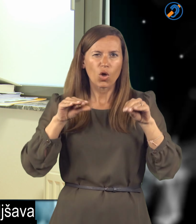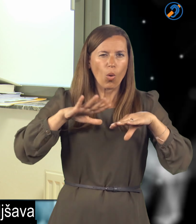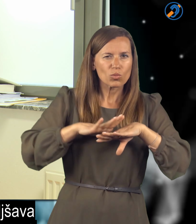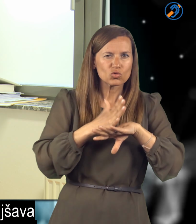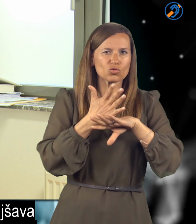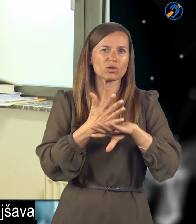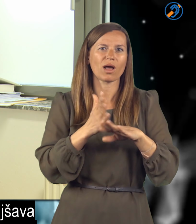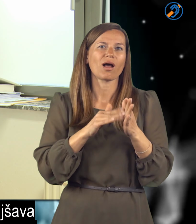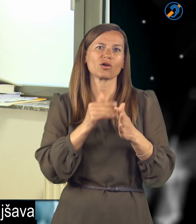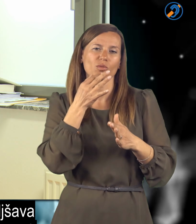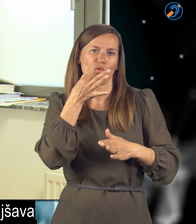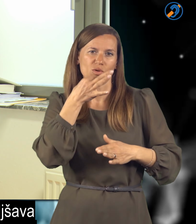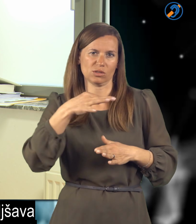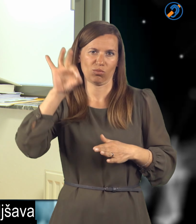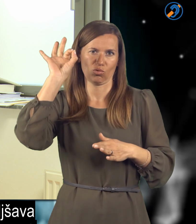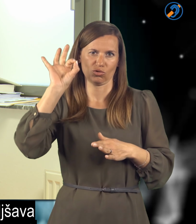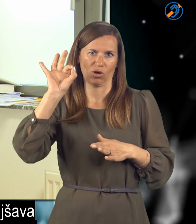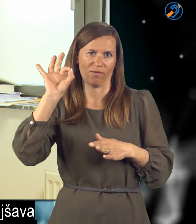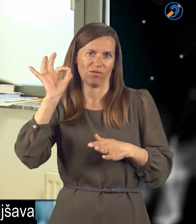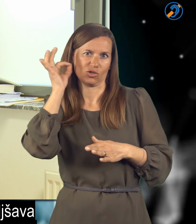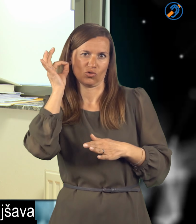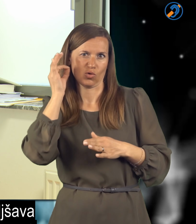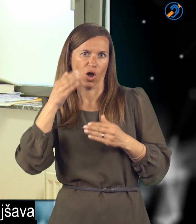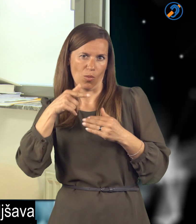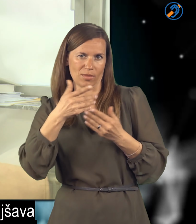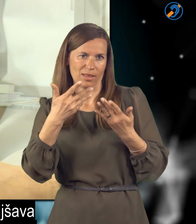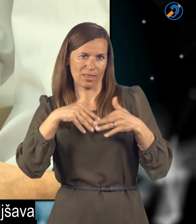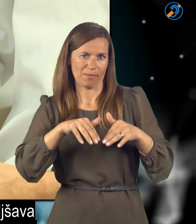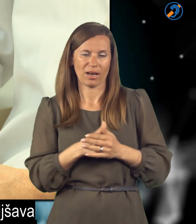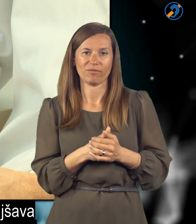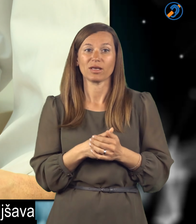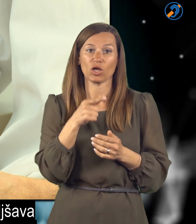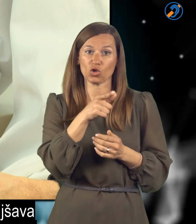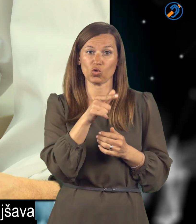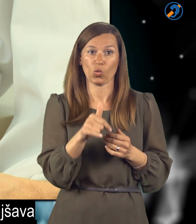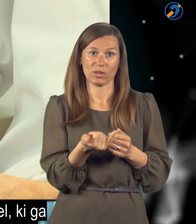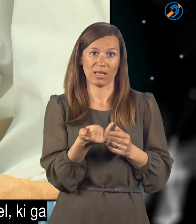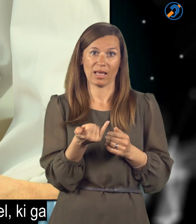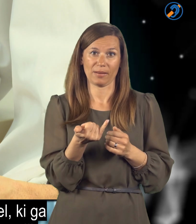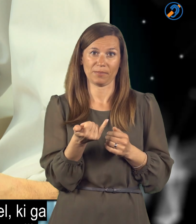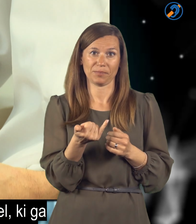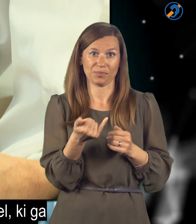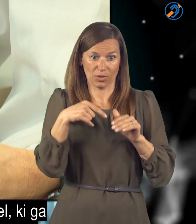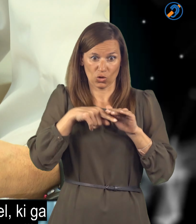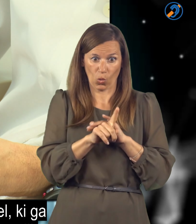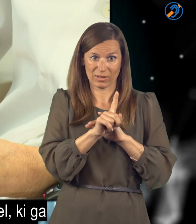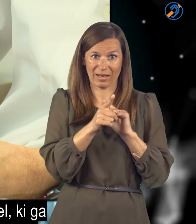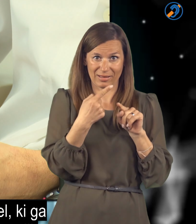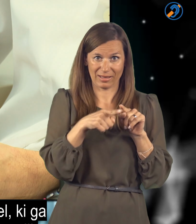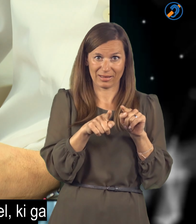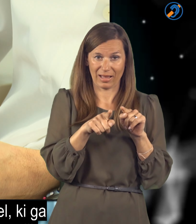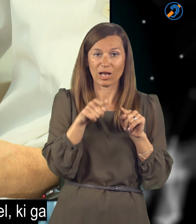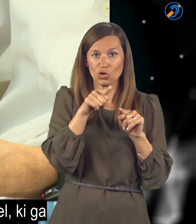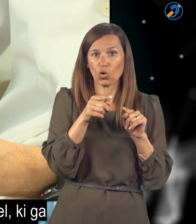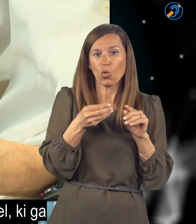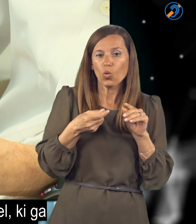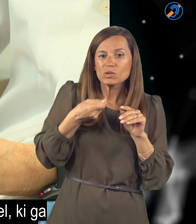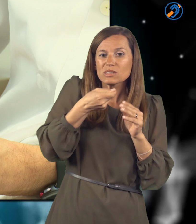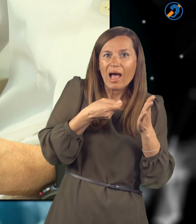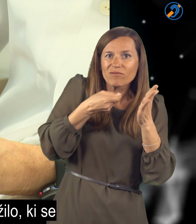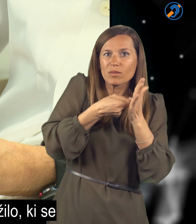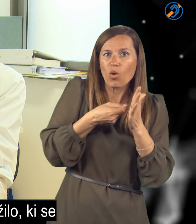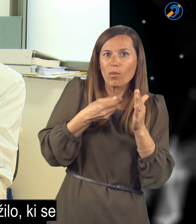oziroma kakšna bo izboljšava sluha ob taki napravi. Tole je notranji del, ki ga vstavimo pri